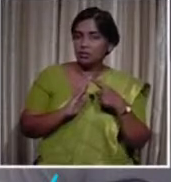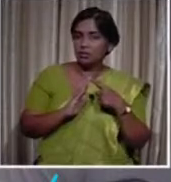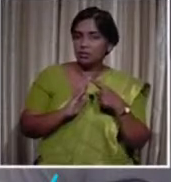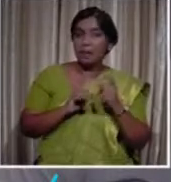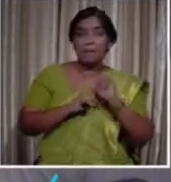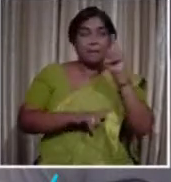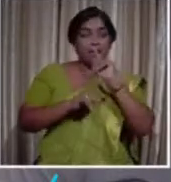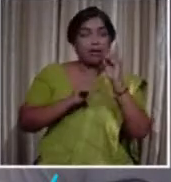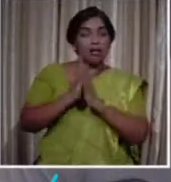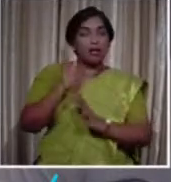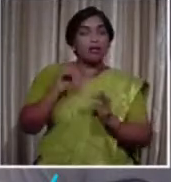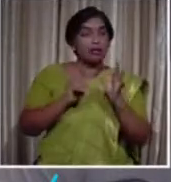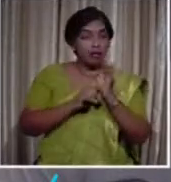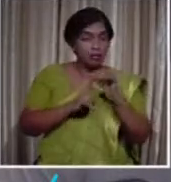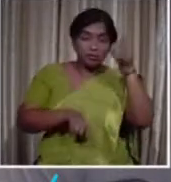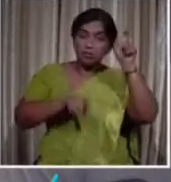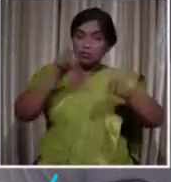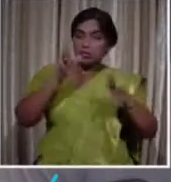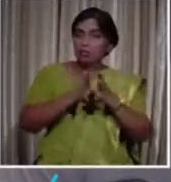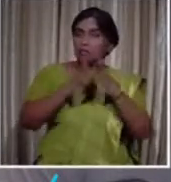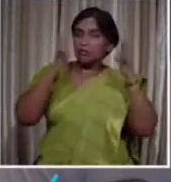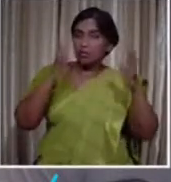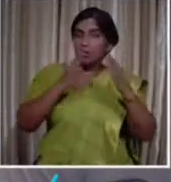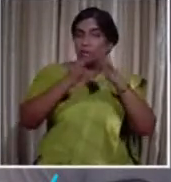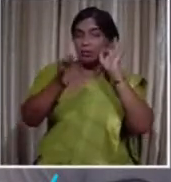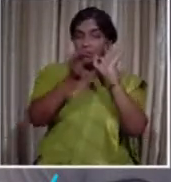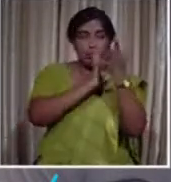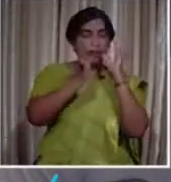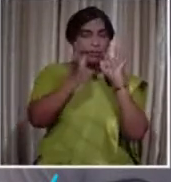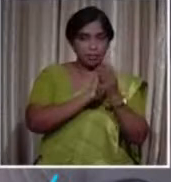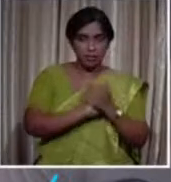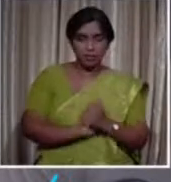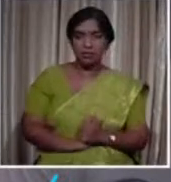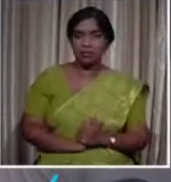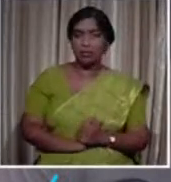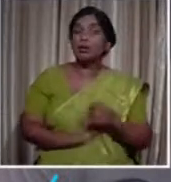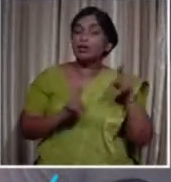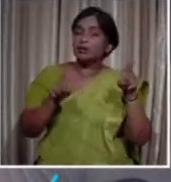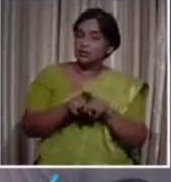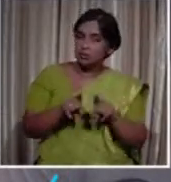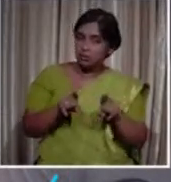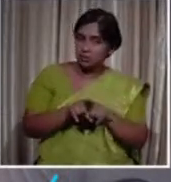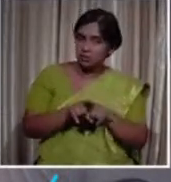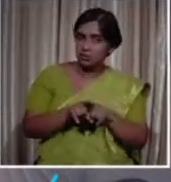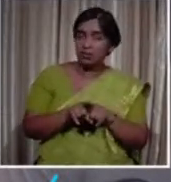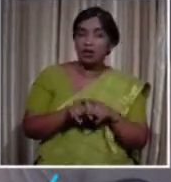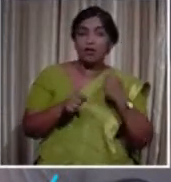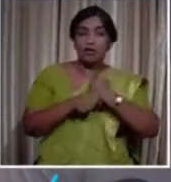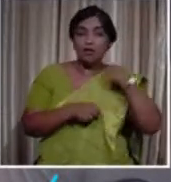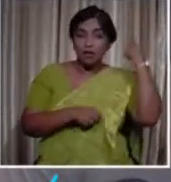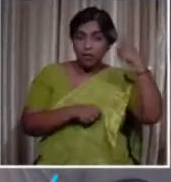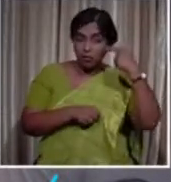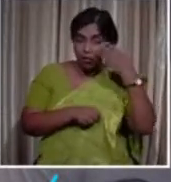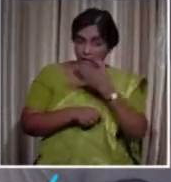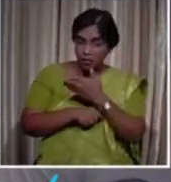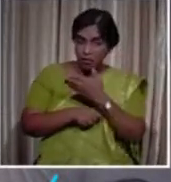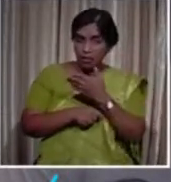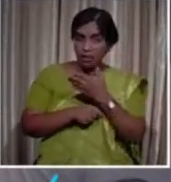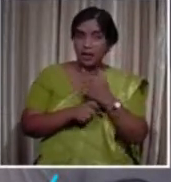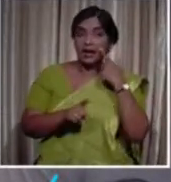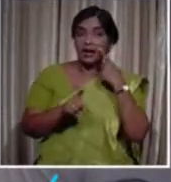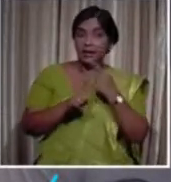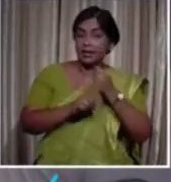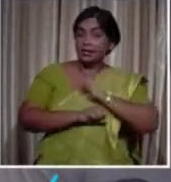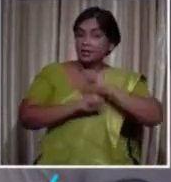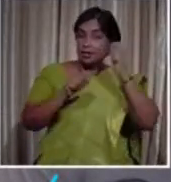පාර්ලිමේන්තු මන්ත්‍රීවරයෙක් වරුන් ගණනාවකගේ දේපළ විනාශ වුණා. ඒ වගේම ගෝල්ෆේ සහ මහනුවර